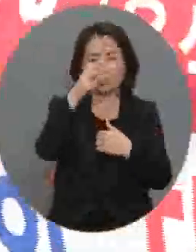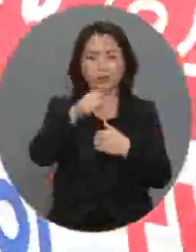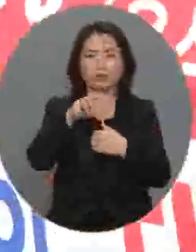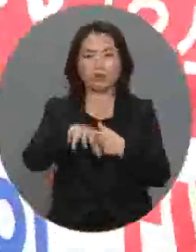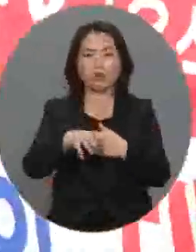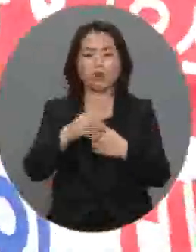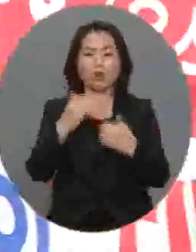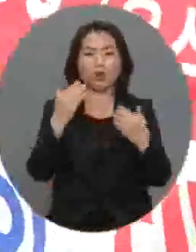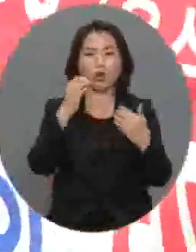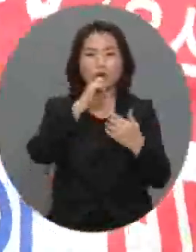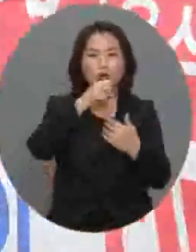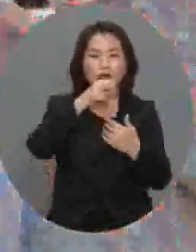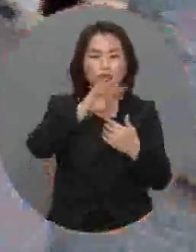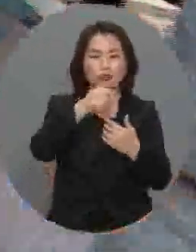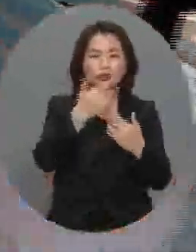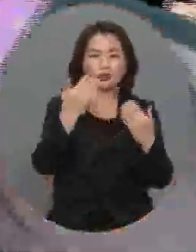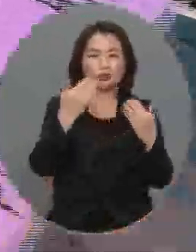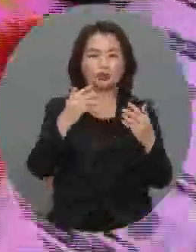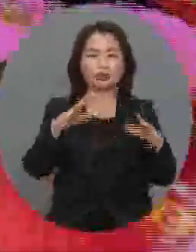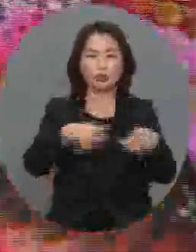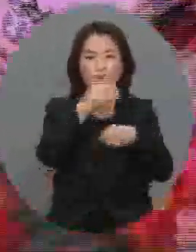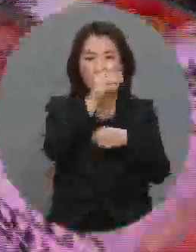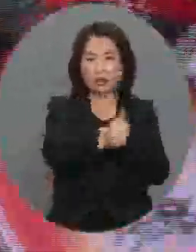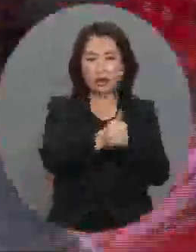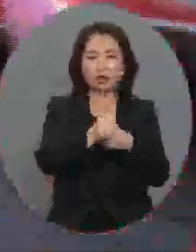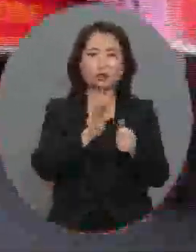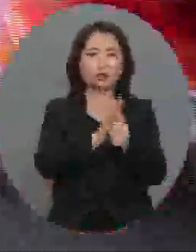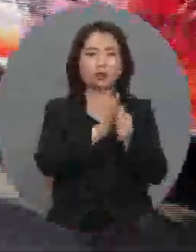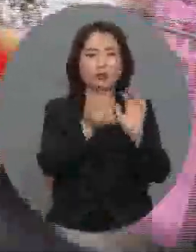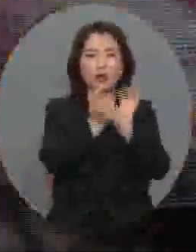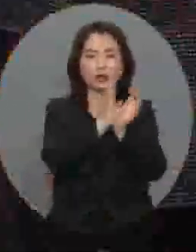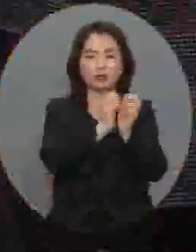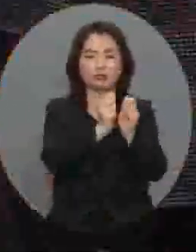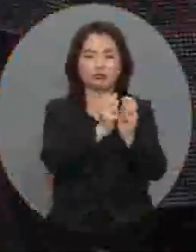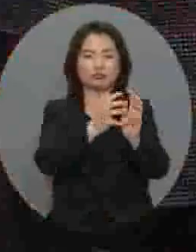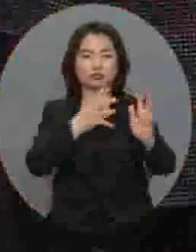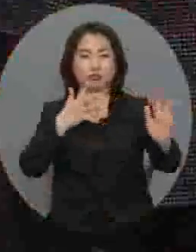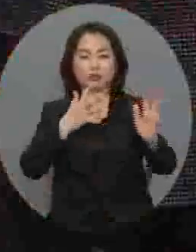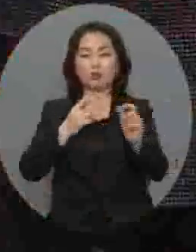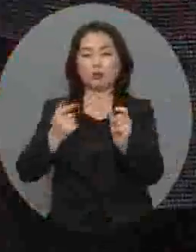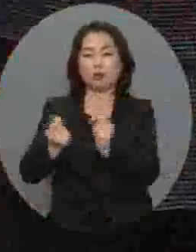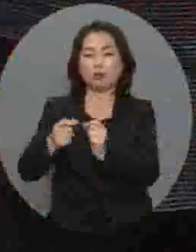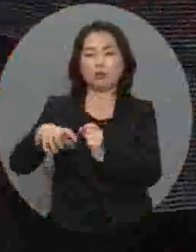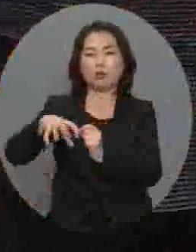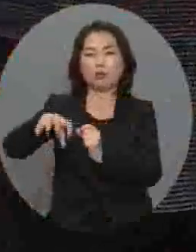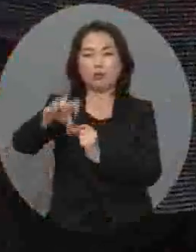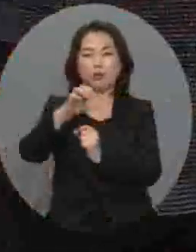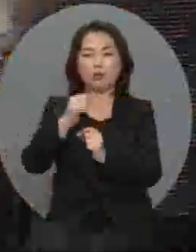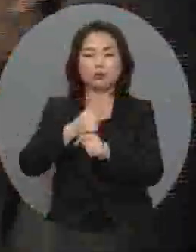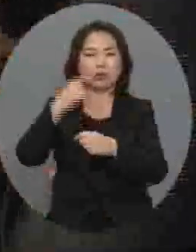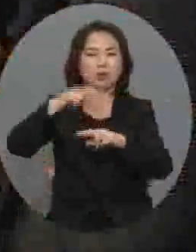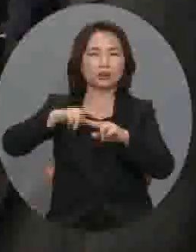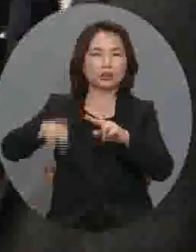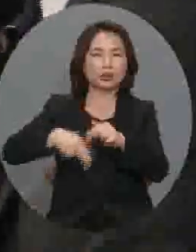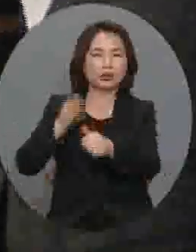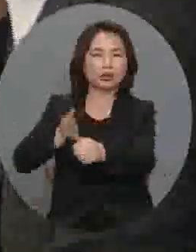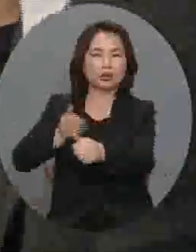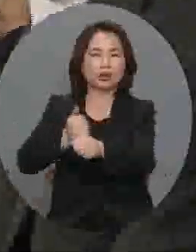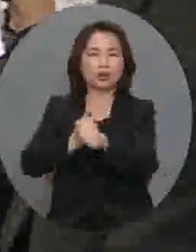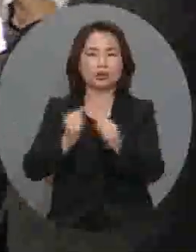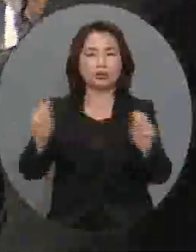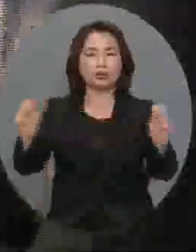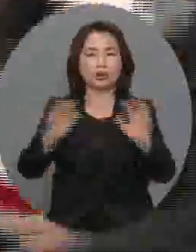입구에는 윤 총장을 지지하는 사람들의 화환이 늘어섰고 청사 주변엔 윤 총장 사퇴를 요구하는